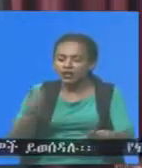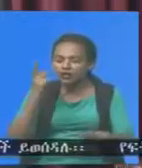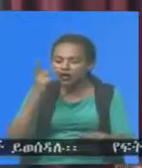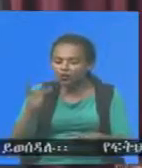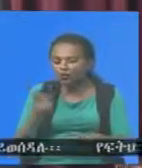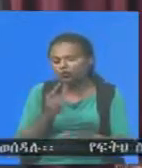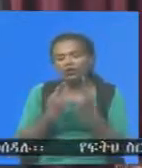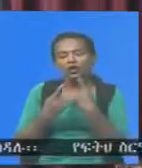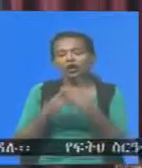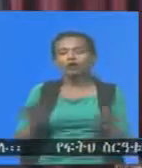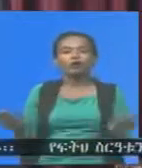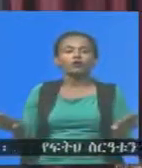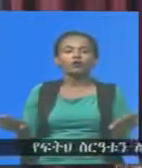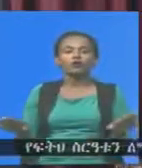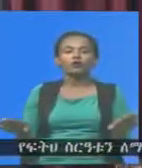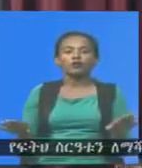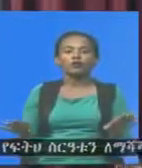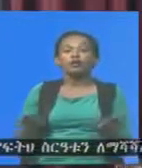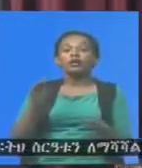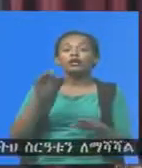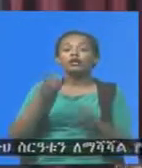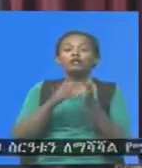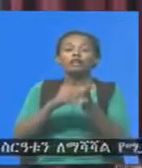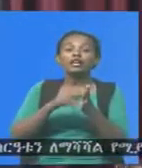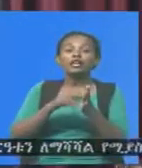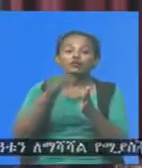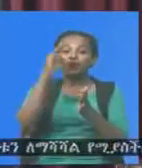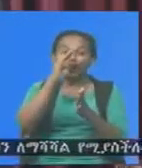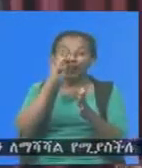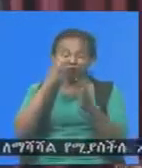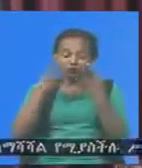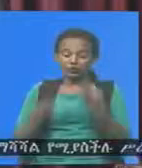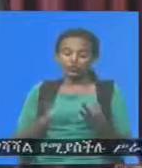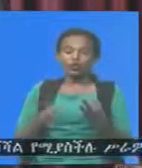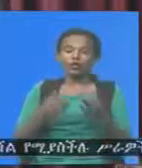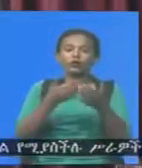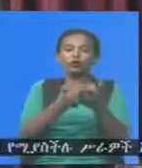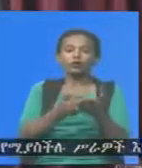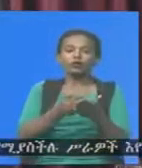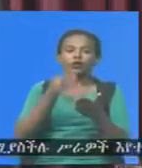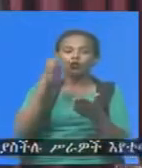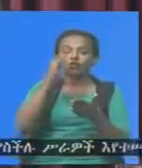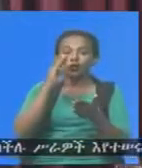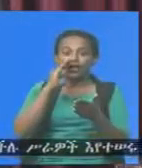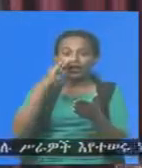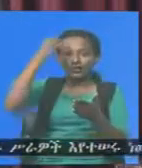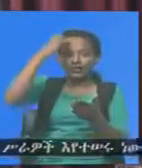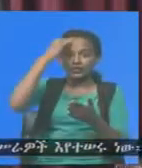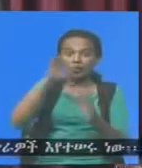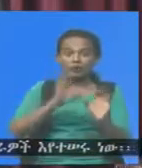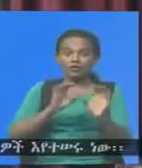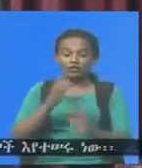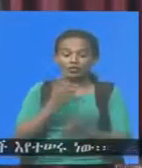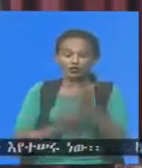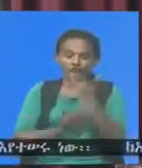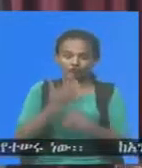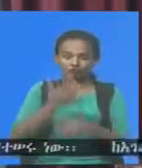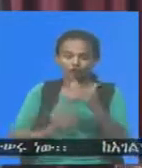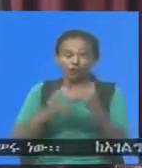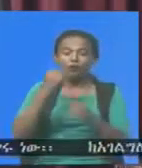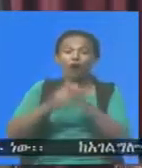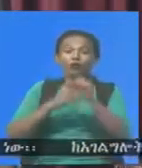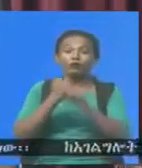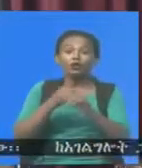ነው። ለምሳሌ ሶማሌ ወሰን እንደሆነ በቅርቡ ከሶማሌ መንግስት ጋር ባደረግነው ድርድር በአመታት